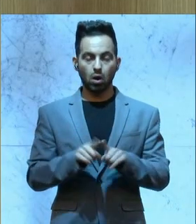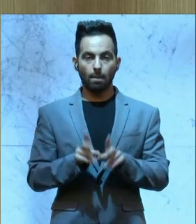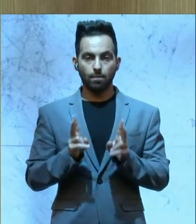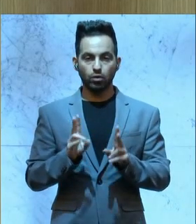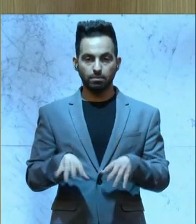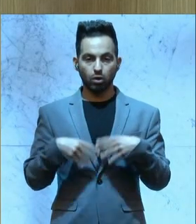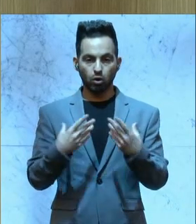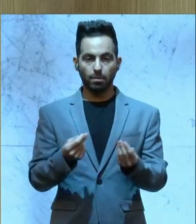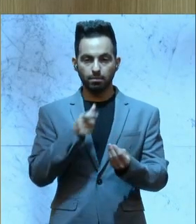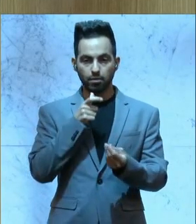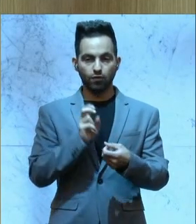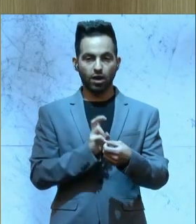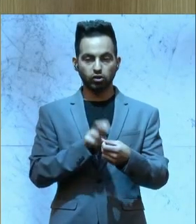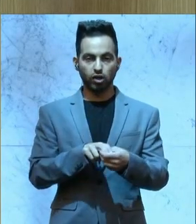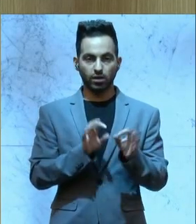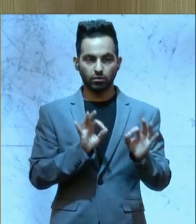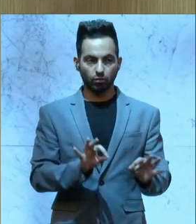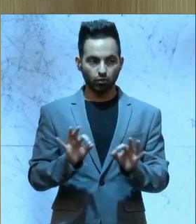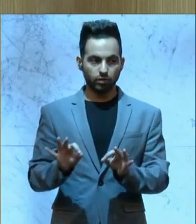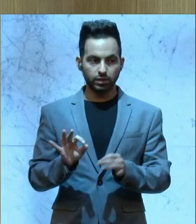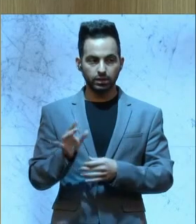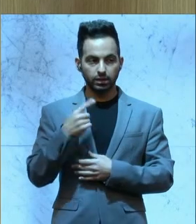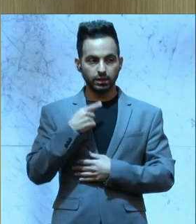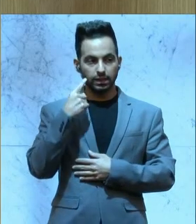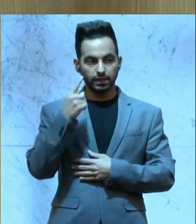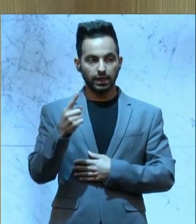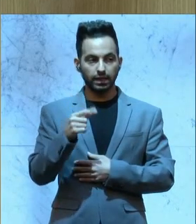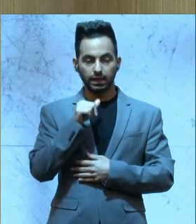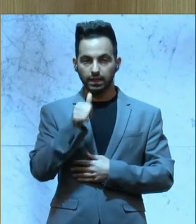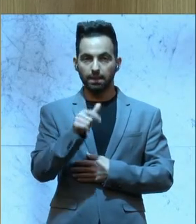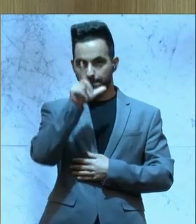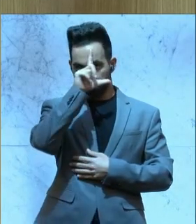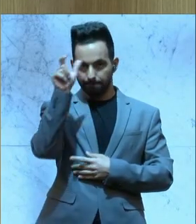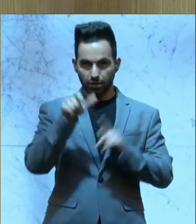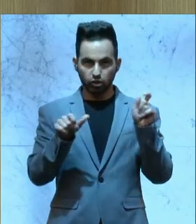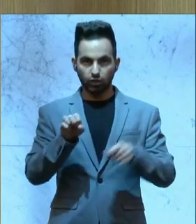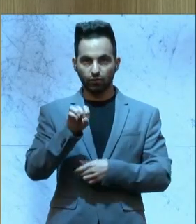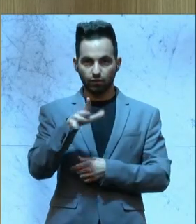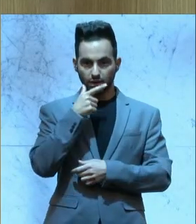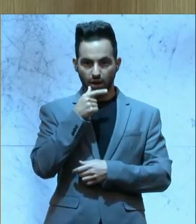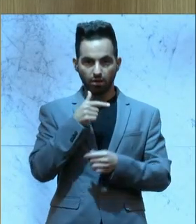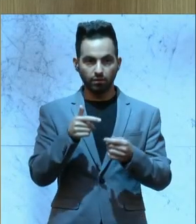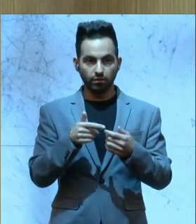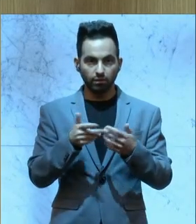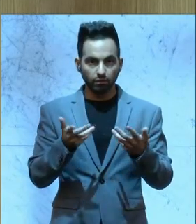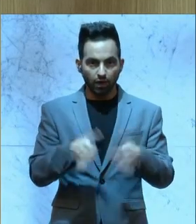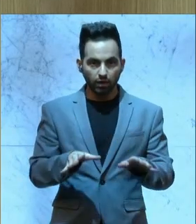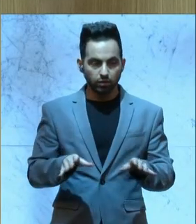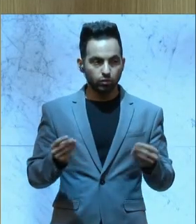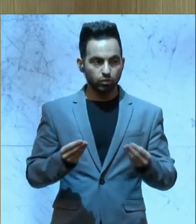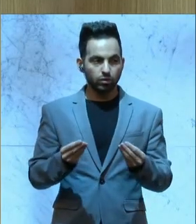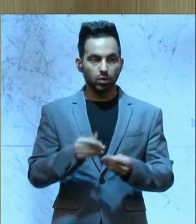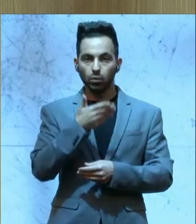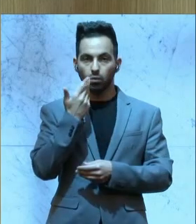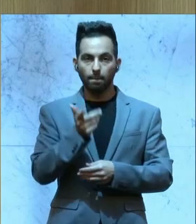diesen Beruf einzusteigen. Und ich halte gar nichts davon, wenn wir Menschen verlieren mit 15, weil wir ihnen nicht die Möglichkeit und